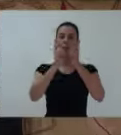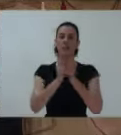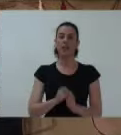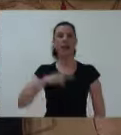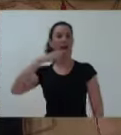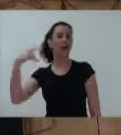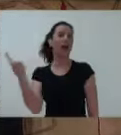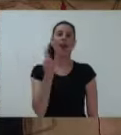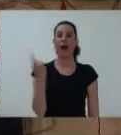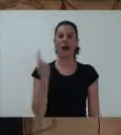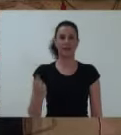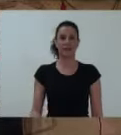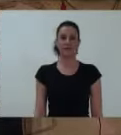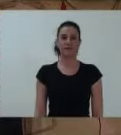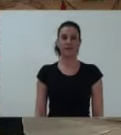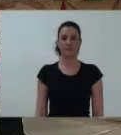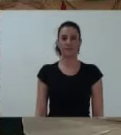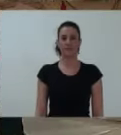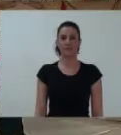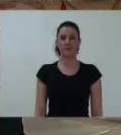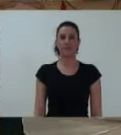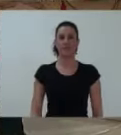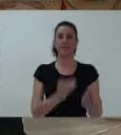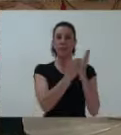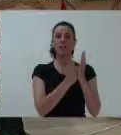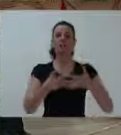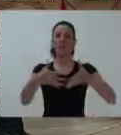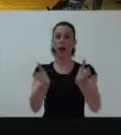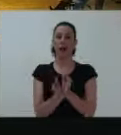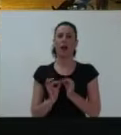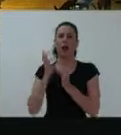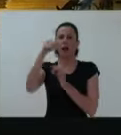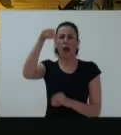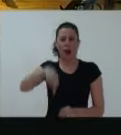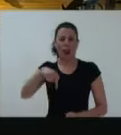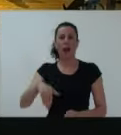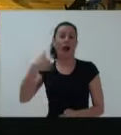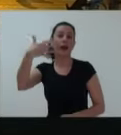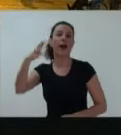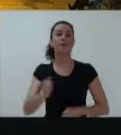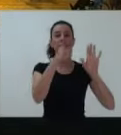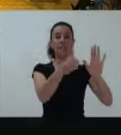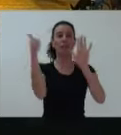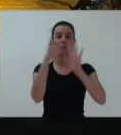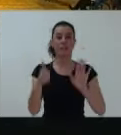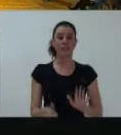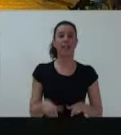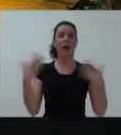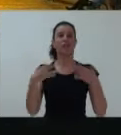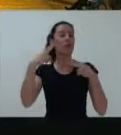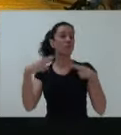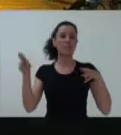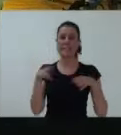ومشغل الغناء العادي نظمت الجمعية حتى الآن أكثر من 66